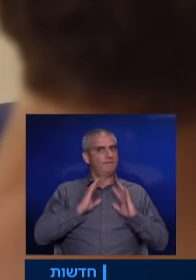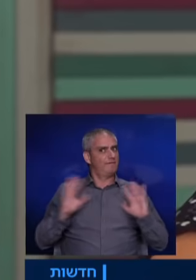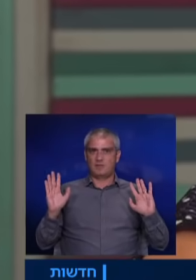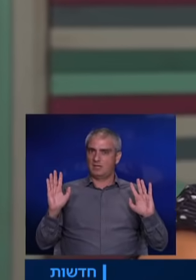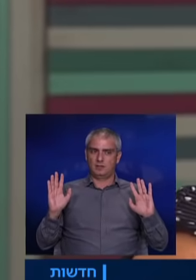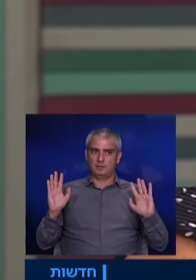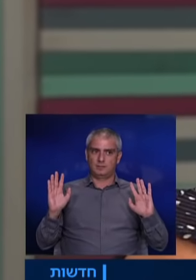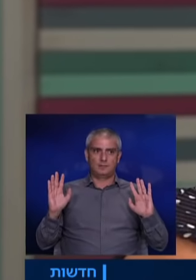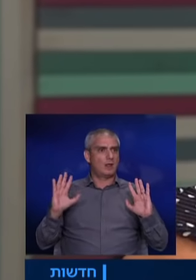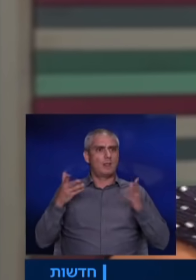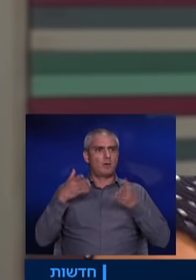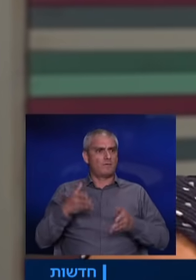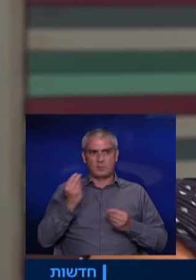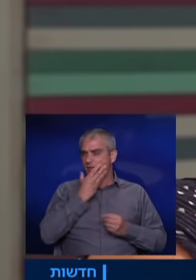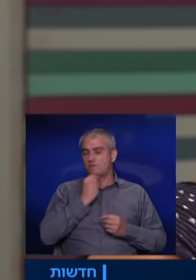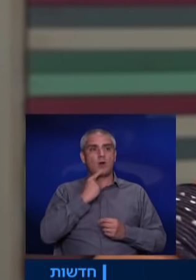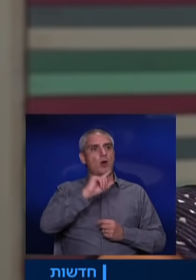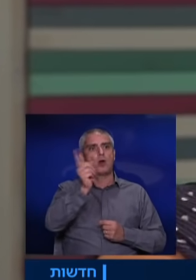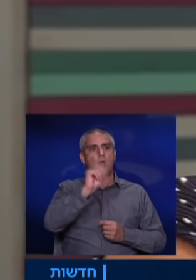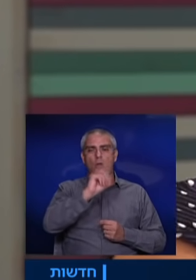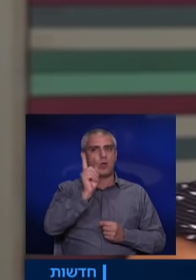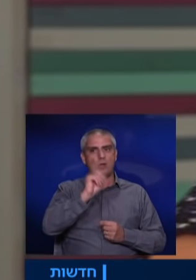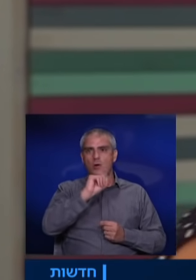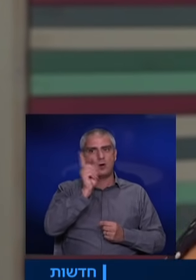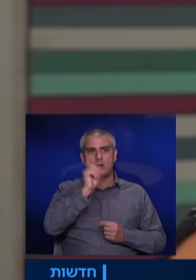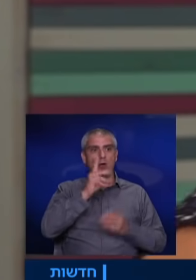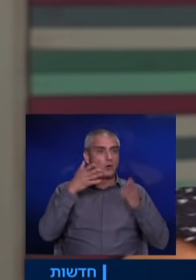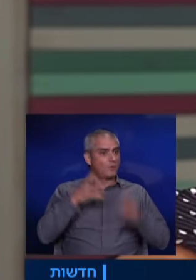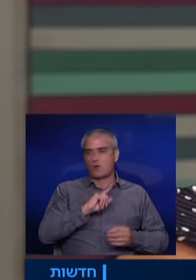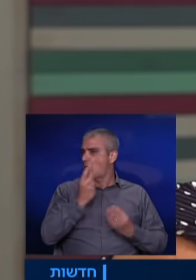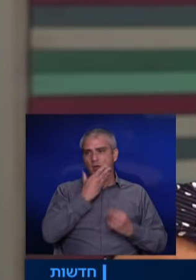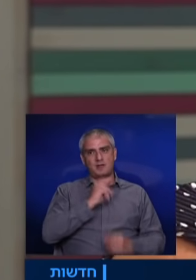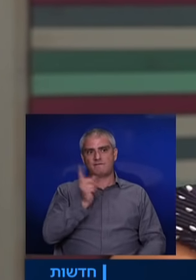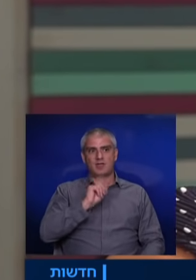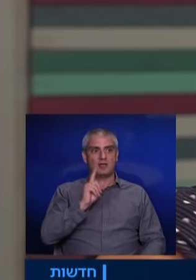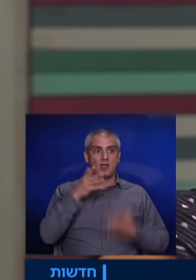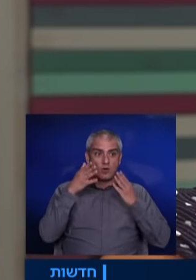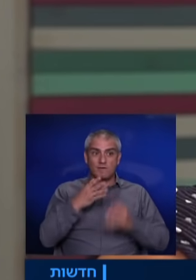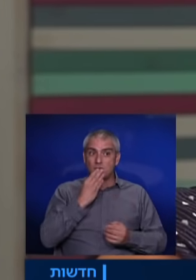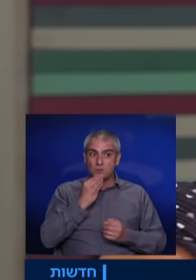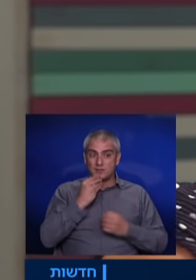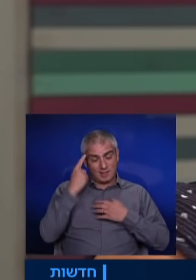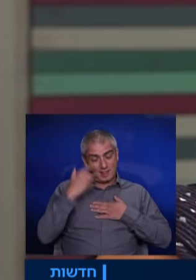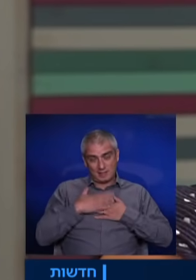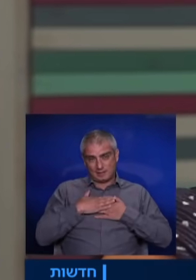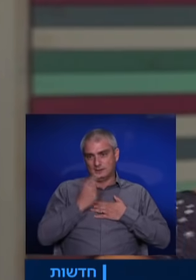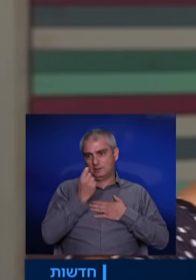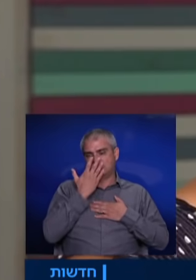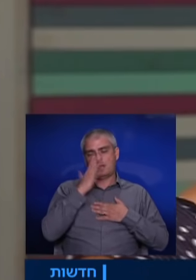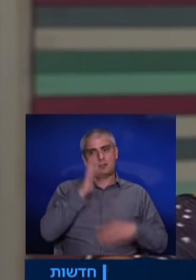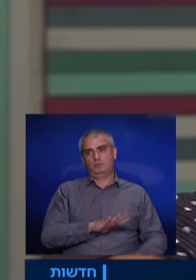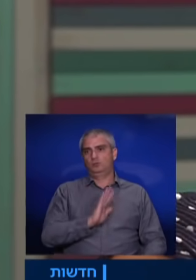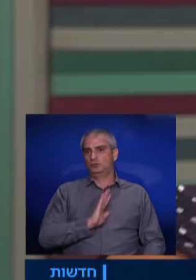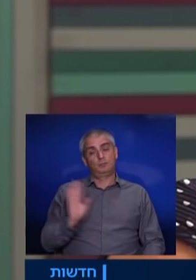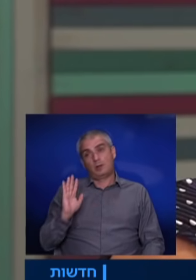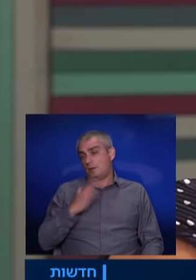יפה. גם הקבורה זה דבר לא, יפה. לא, לא, לא, לא. הקבורה היא לא דבר יפה. הקבורה היהודית היא,